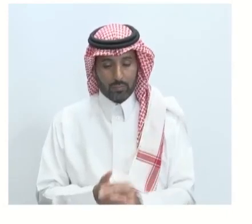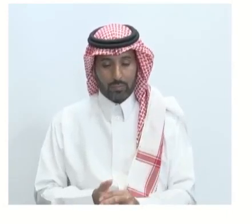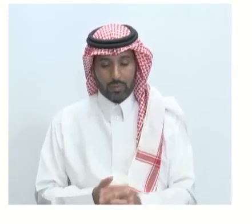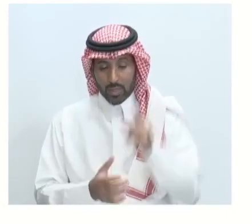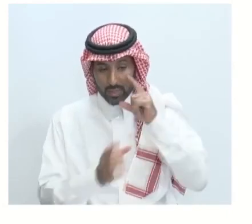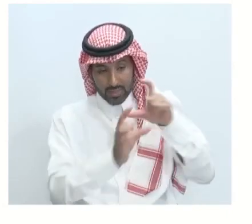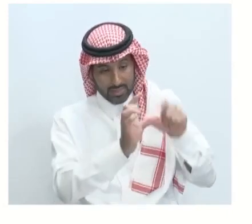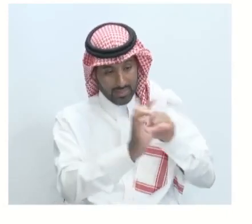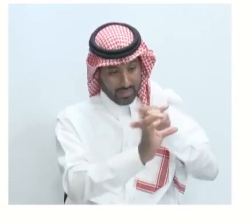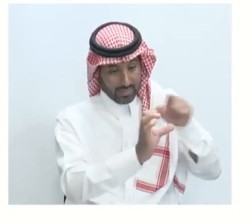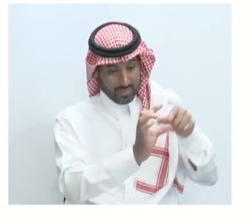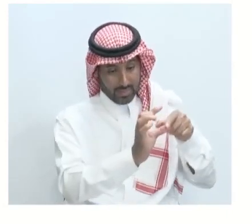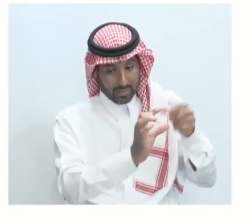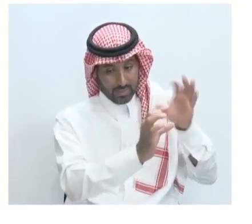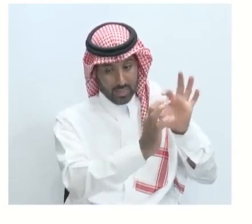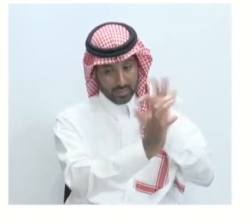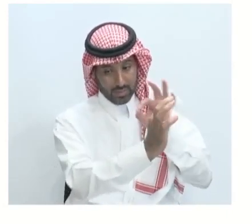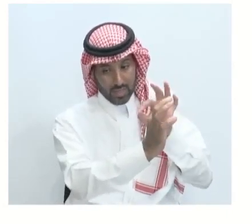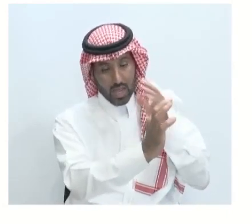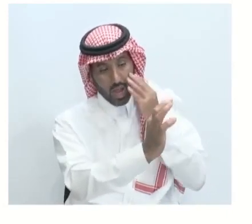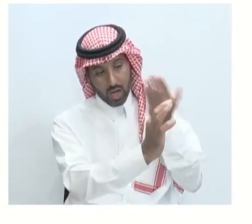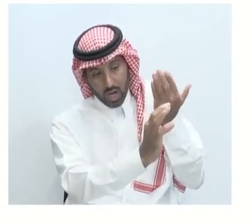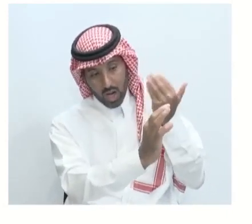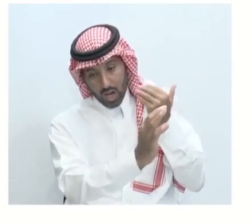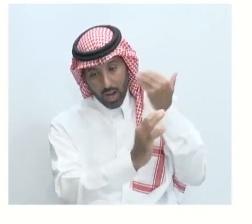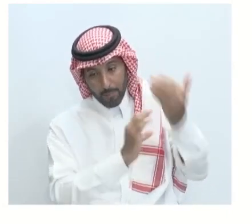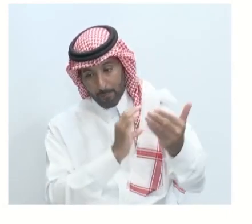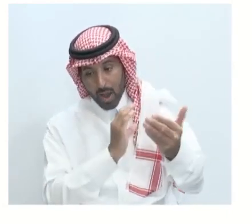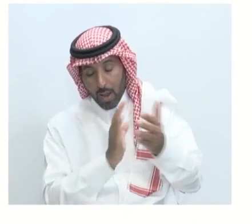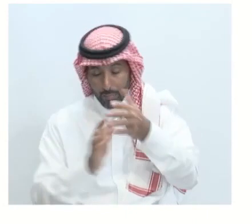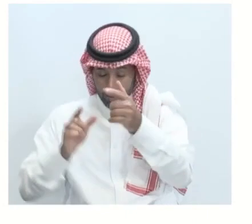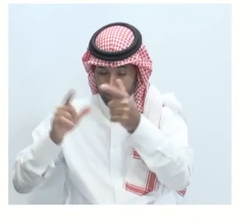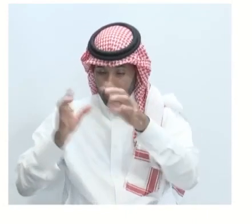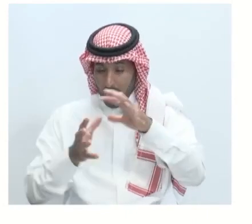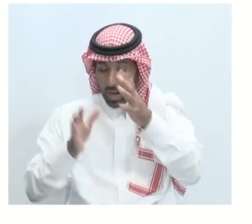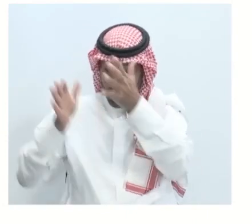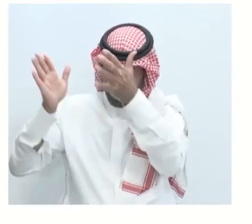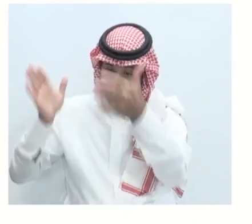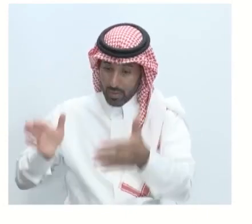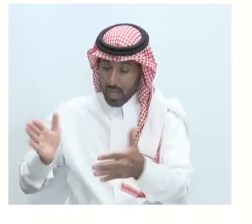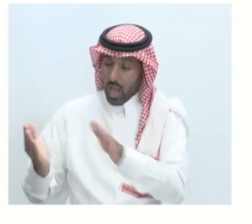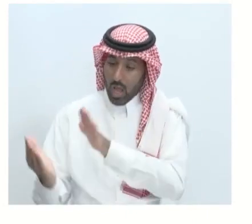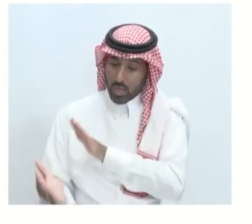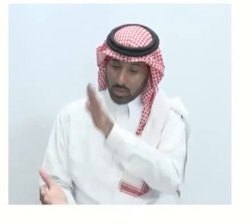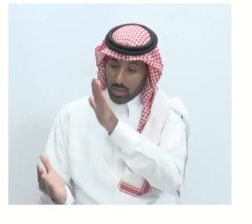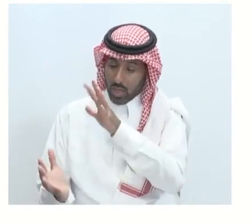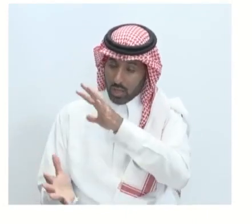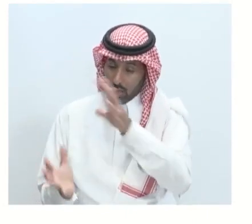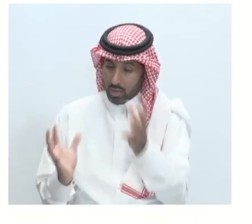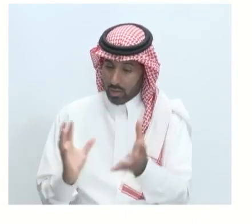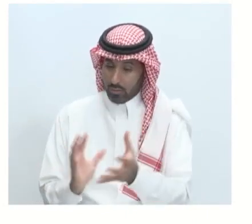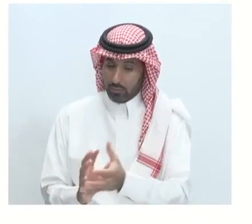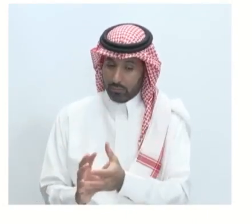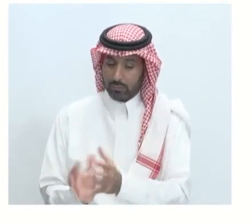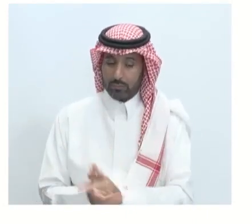عدسه تصحيح توضح او توضع امام المراه الكرويه الرئيسه في مقدمه المنظار هذه الطريقه تعطي كفاءه